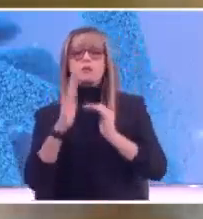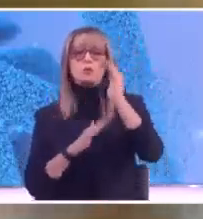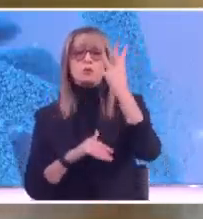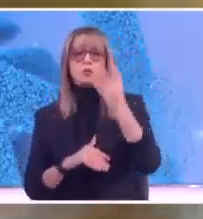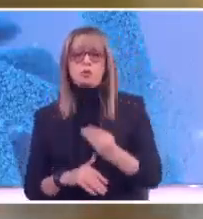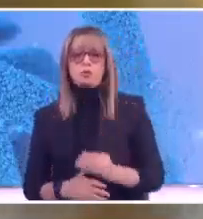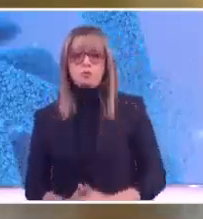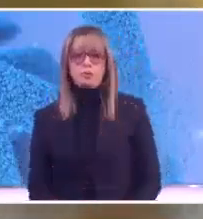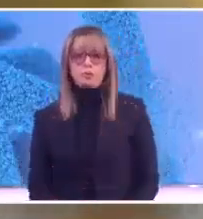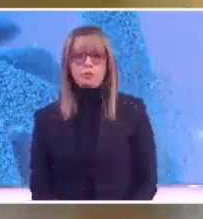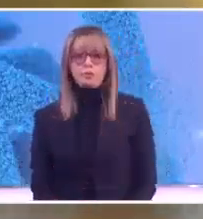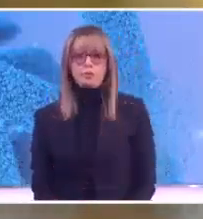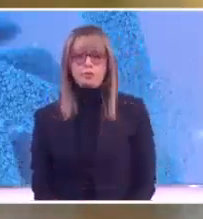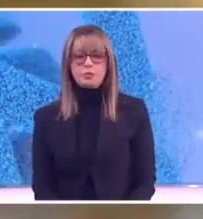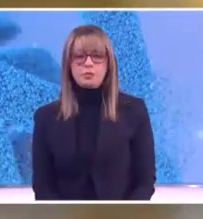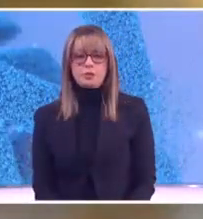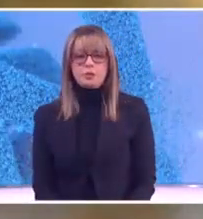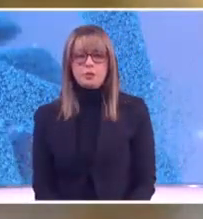yükselmişti.